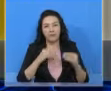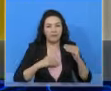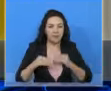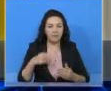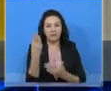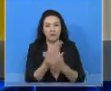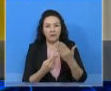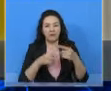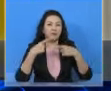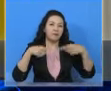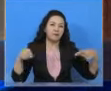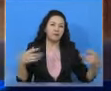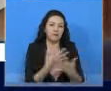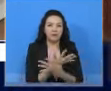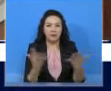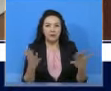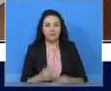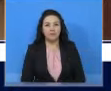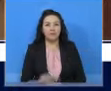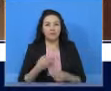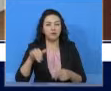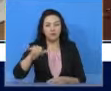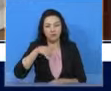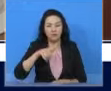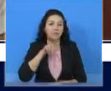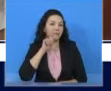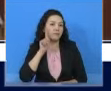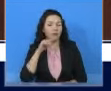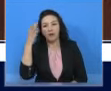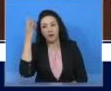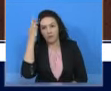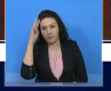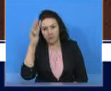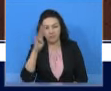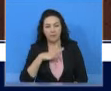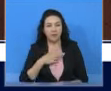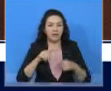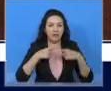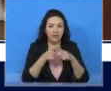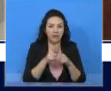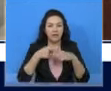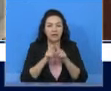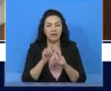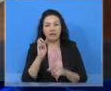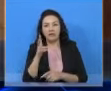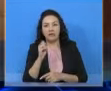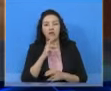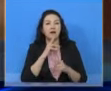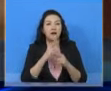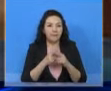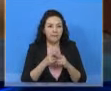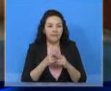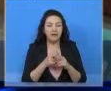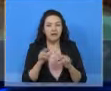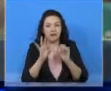картины, вещи и многое другое. Эту сумку сейчас носит молодежь, да? Эту сумку мы связала Ханрапа, вот она рядом сидит. Это